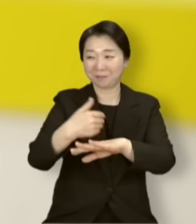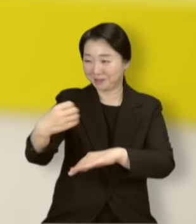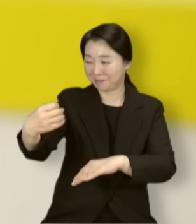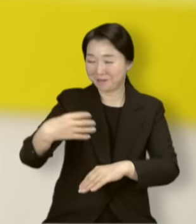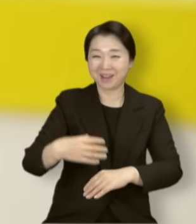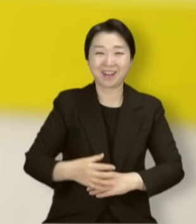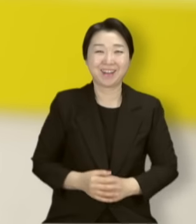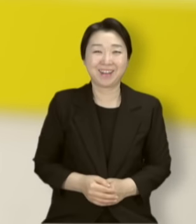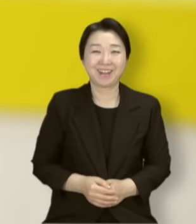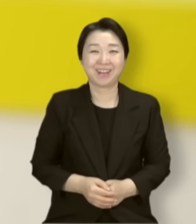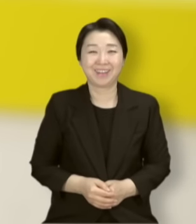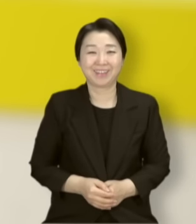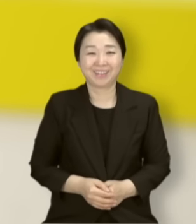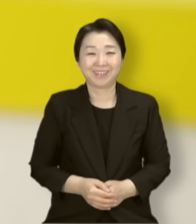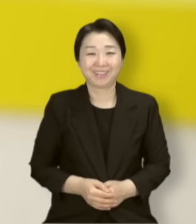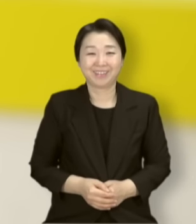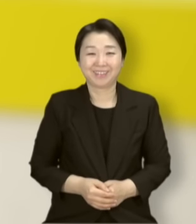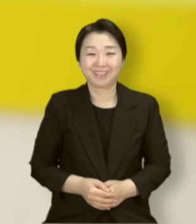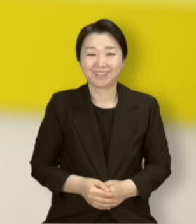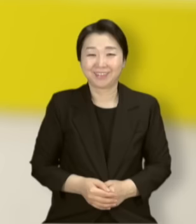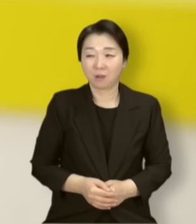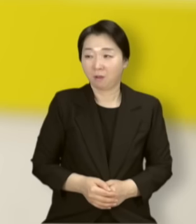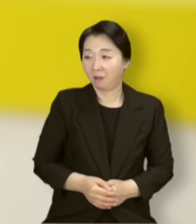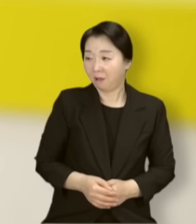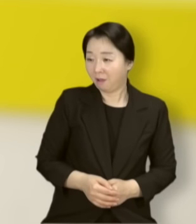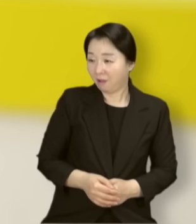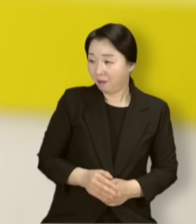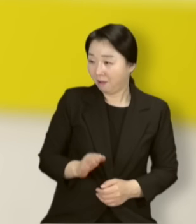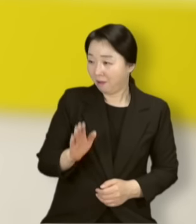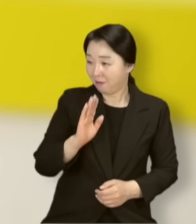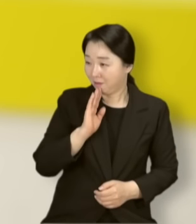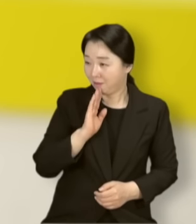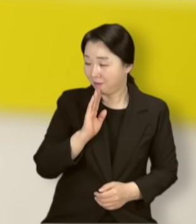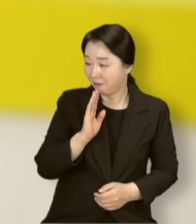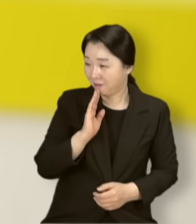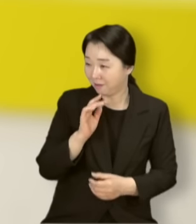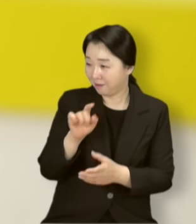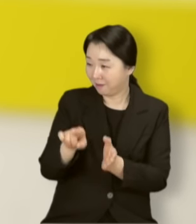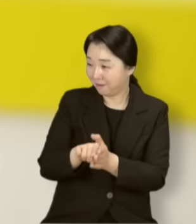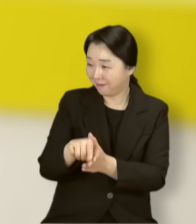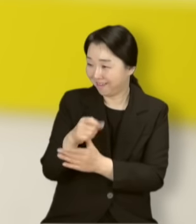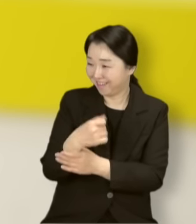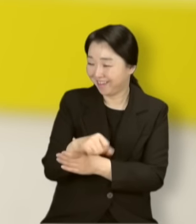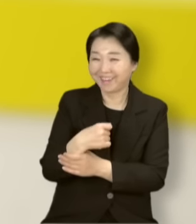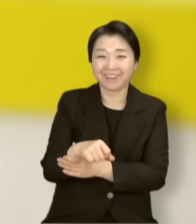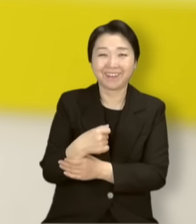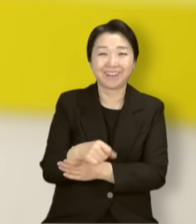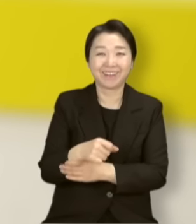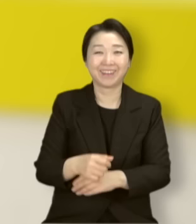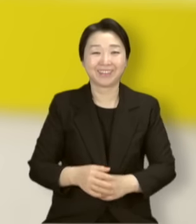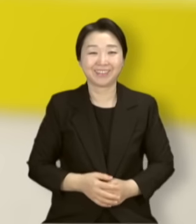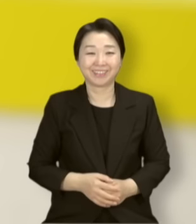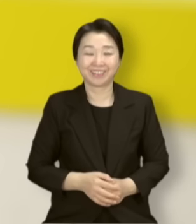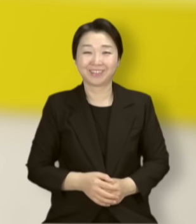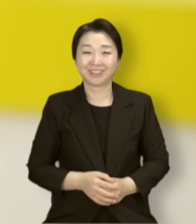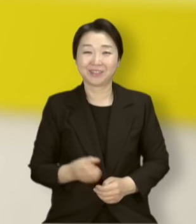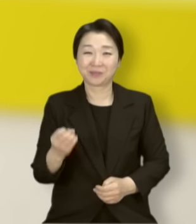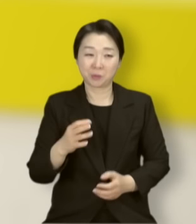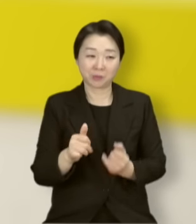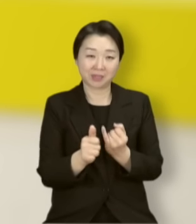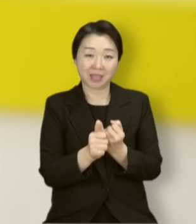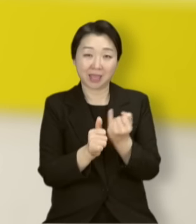그러는데 도저히 믿어지지가 않더라고요. 더 재밌는 거는 네. 제